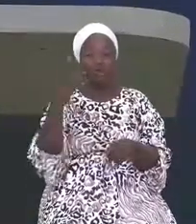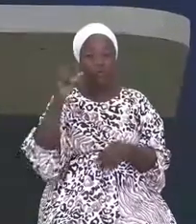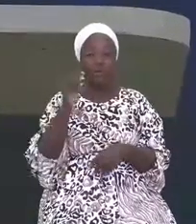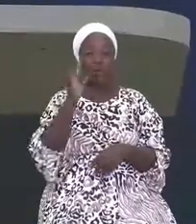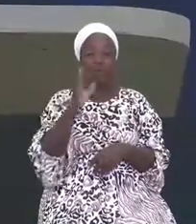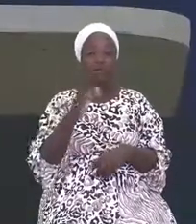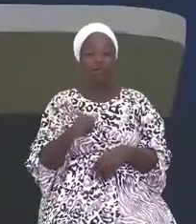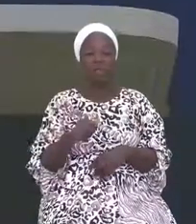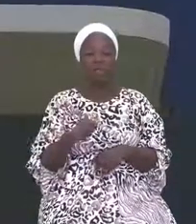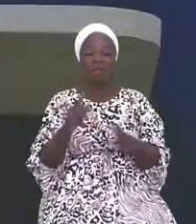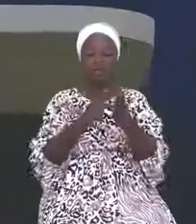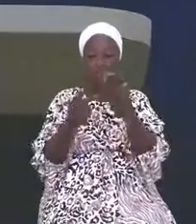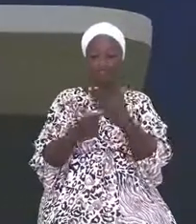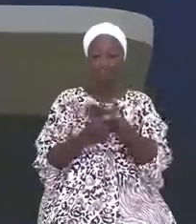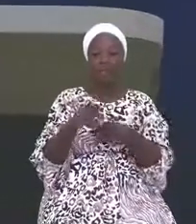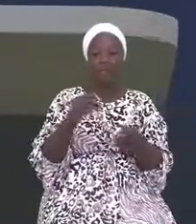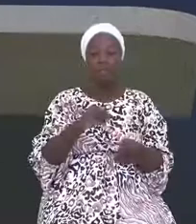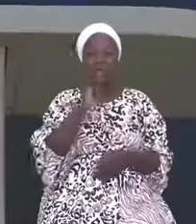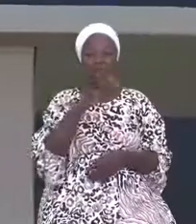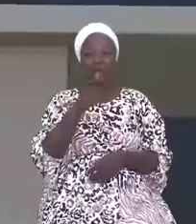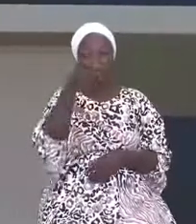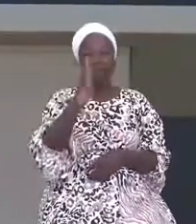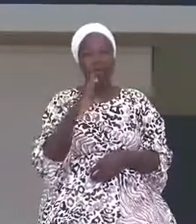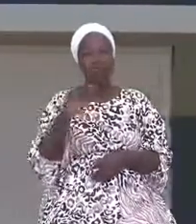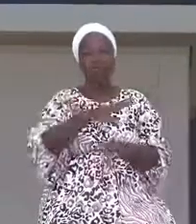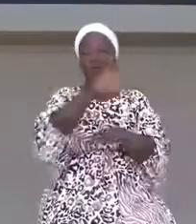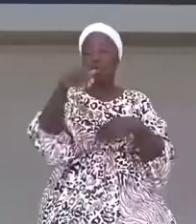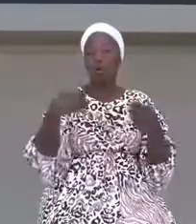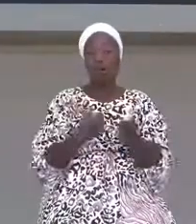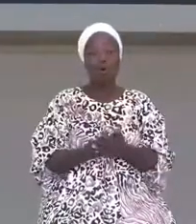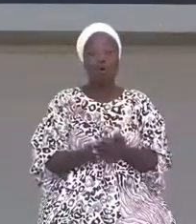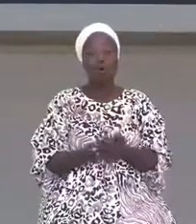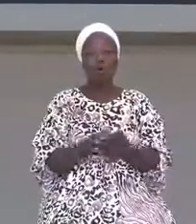ministres, c'est le Dieu de toute possibilité.